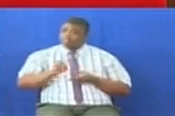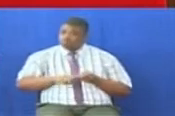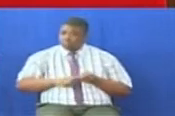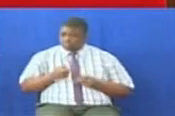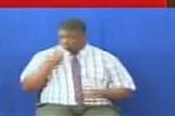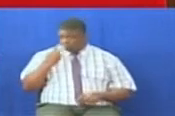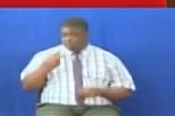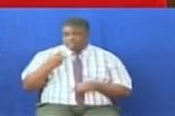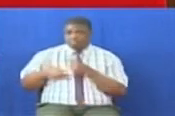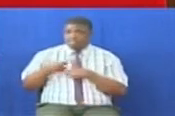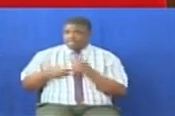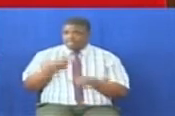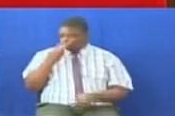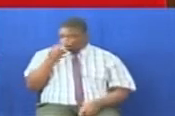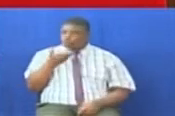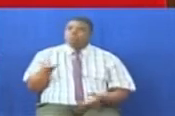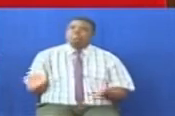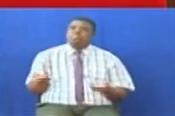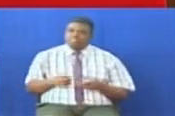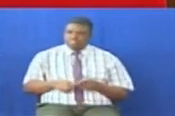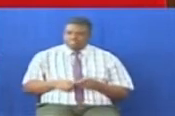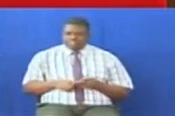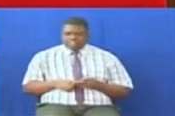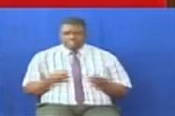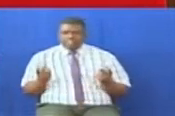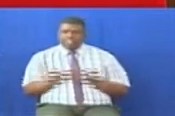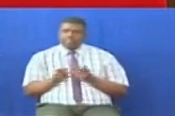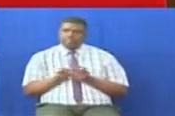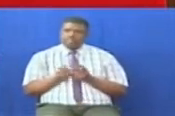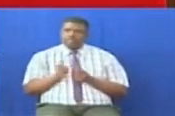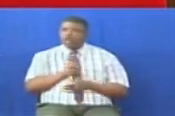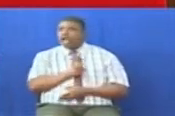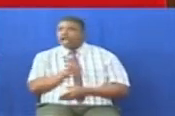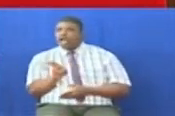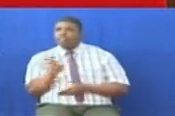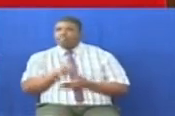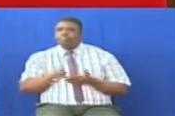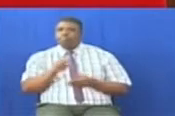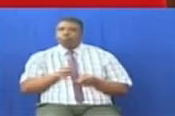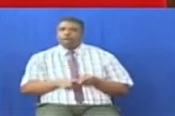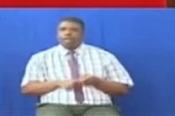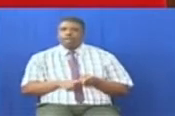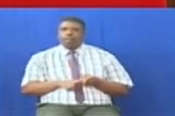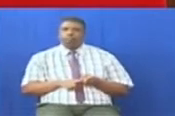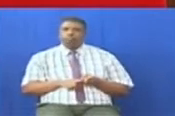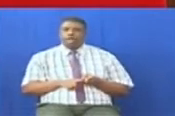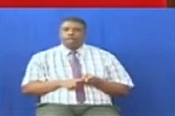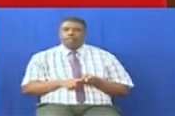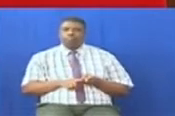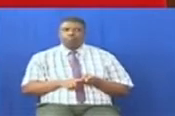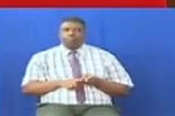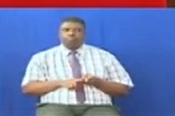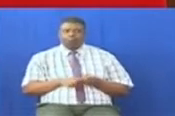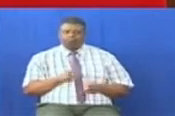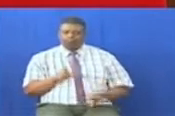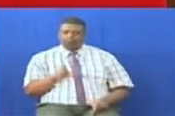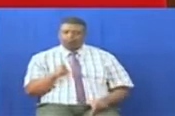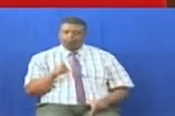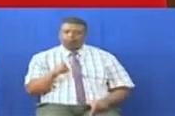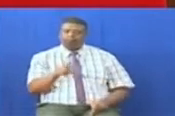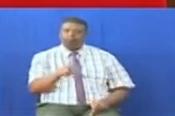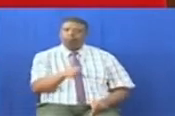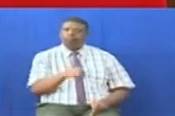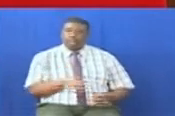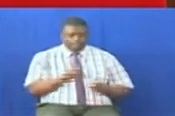kwamba miradi haionekani. Walikuwa naita kwamba halmashauri kama mchwa, pesa zinaingia lakini hatuoni kinachoonekana. Kwa hiyo kwa kweli